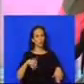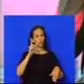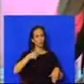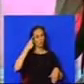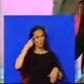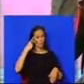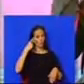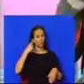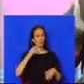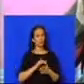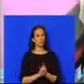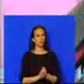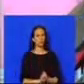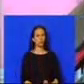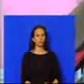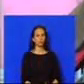דעתך?